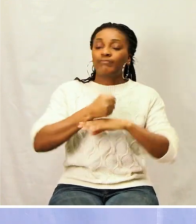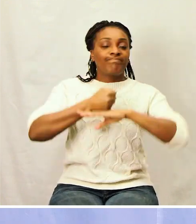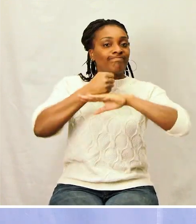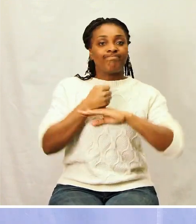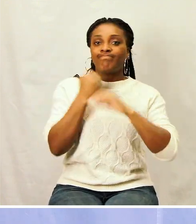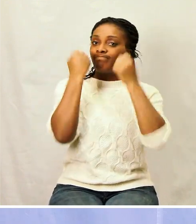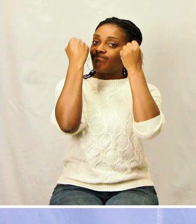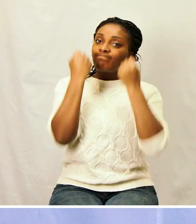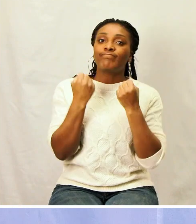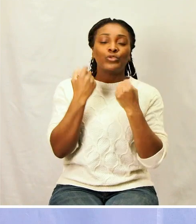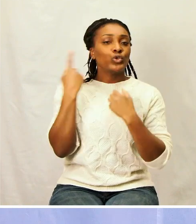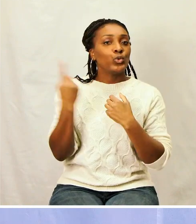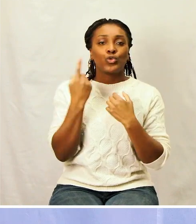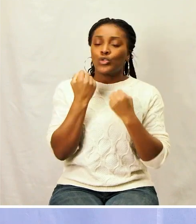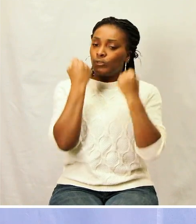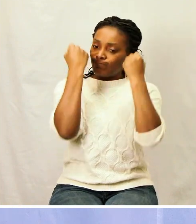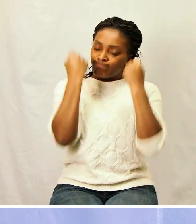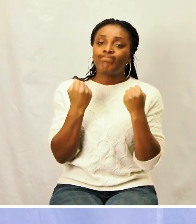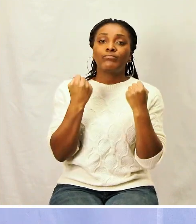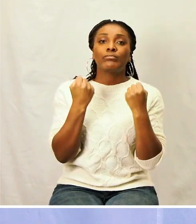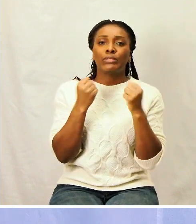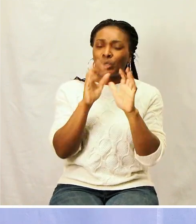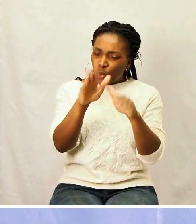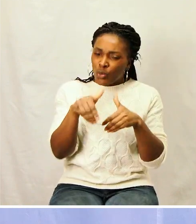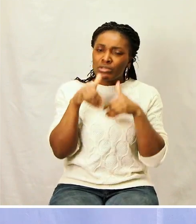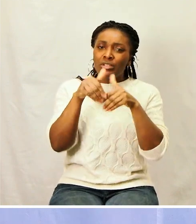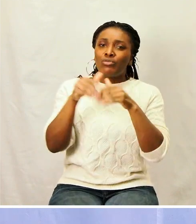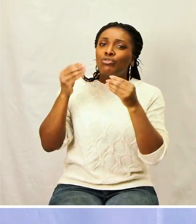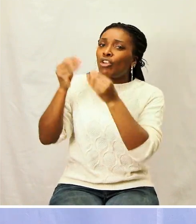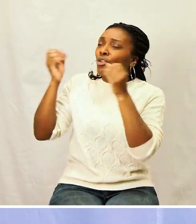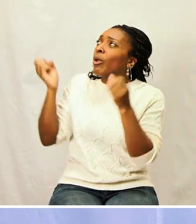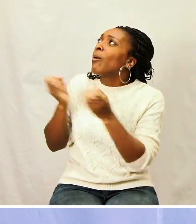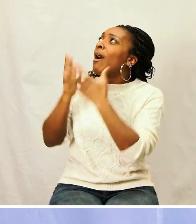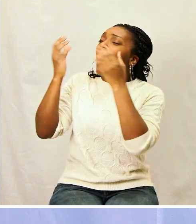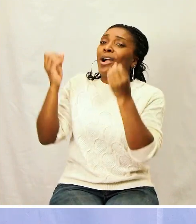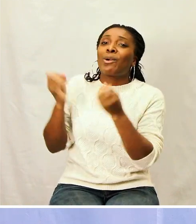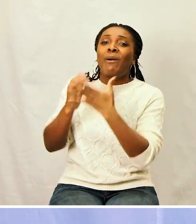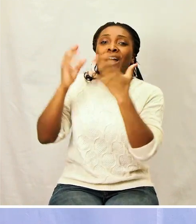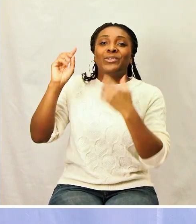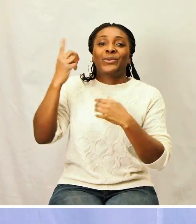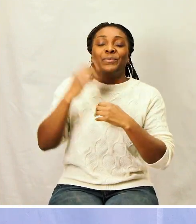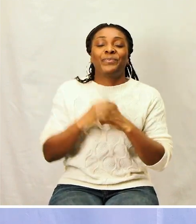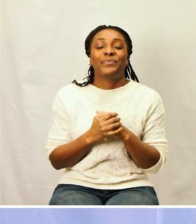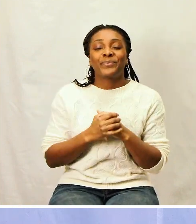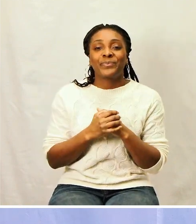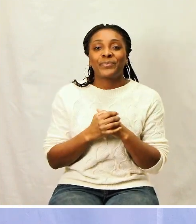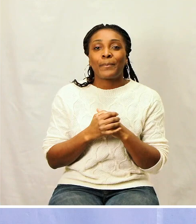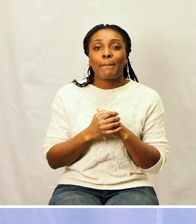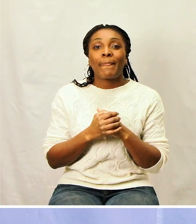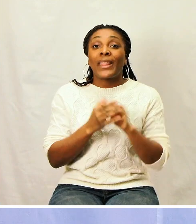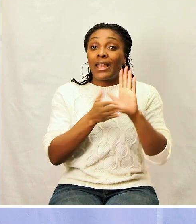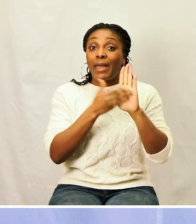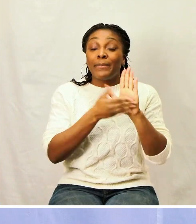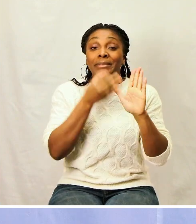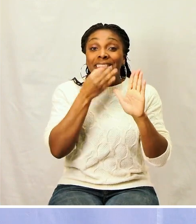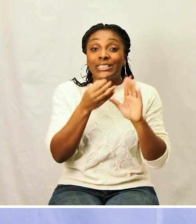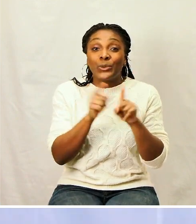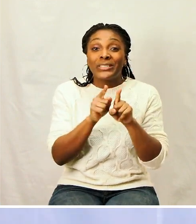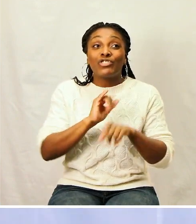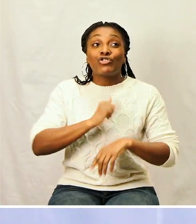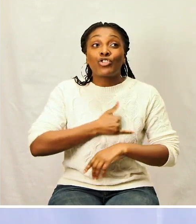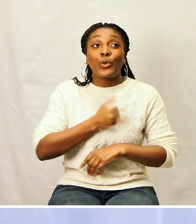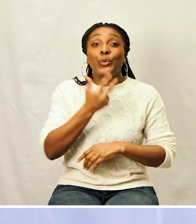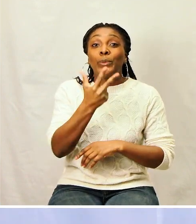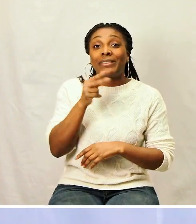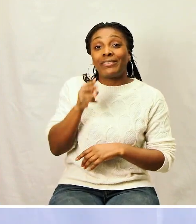pas il sera toujours ferme et il continuera à glorifier Dieu parce que il est dans sa main la Bible nous dit que dans Jean